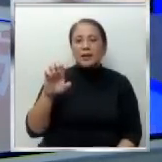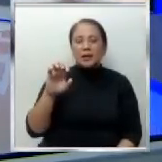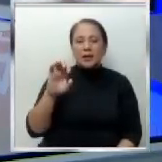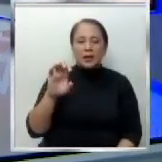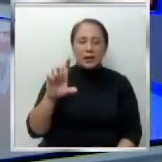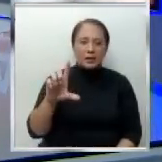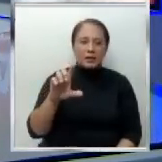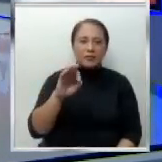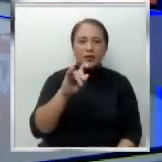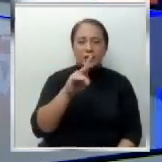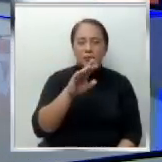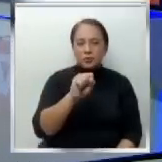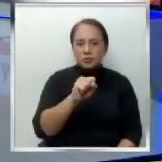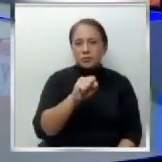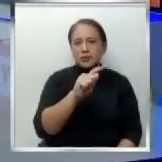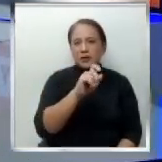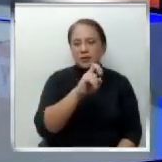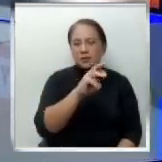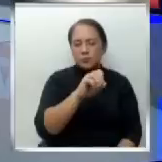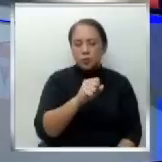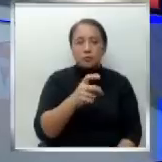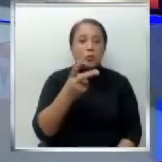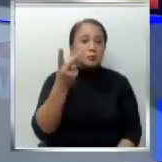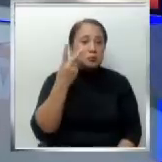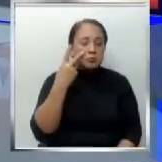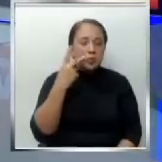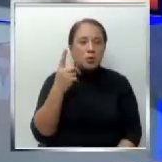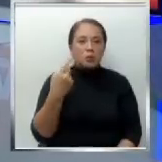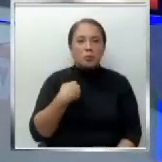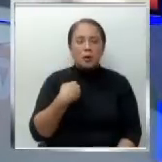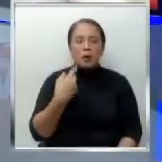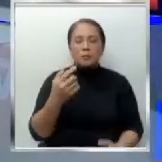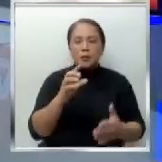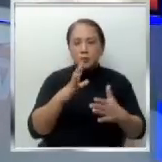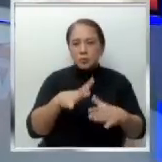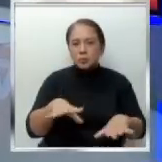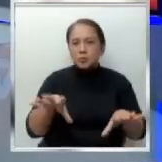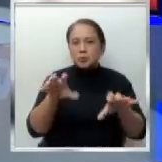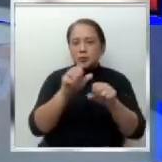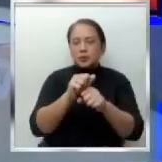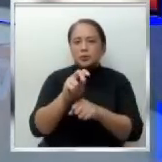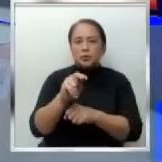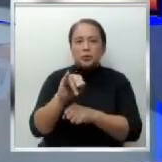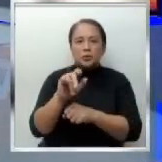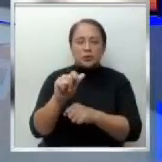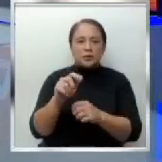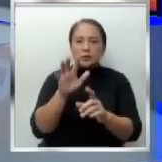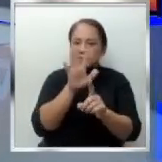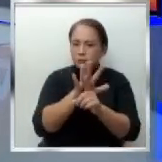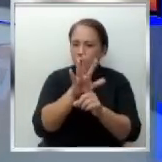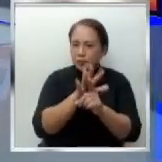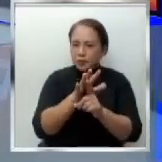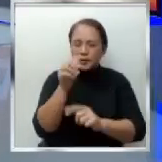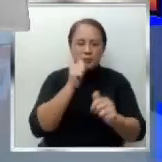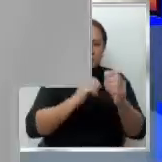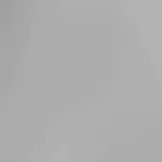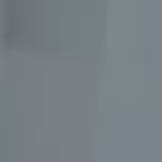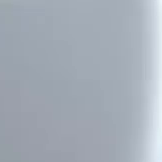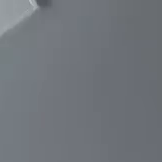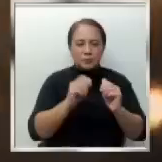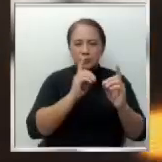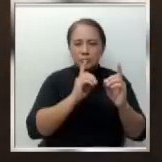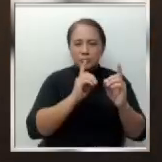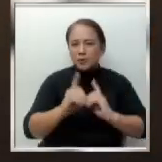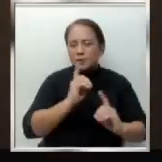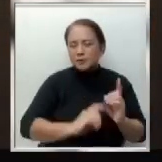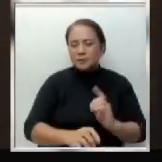bago yan, abangan muna ang matitinding eksena sa pagtatapos ng Nolly Part ng hit series. Yan ang chika ni Nelson Canlas.